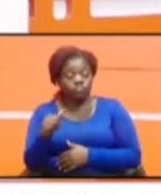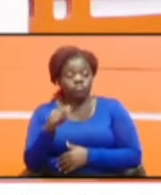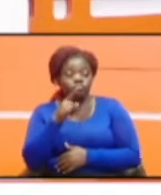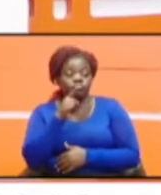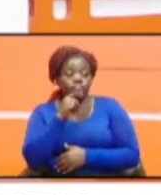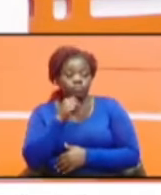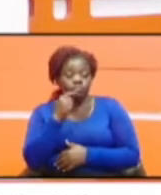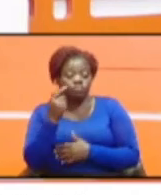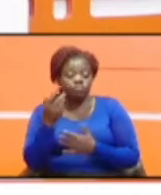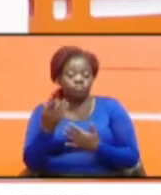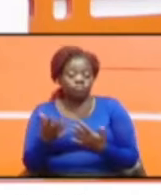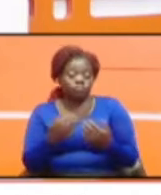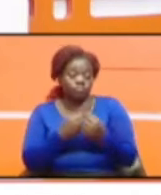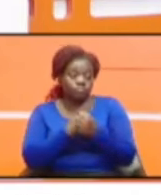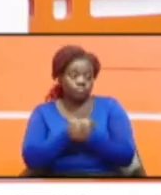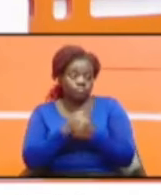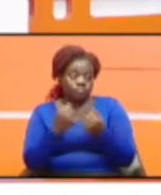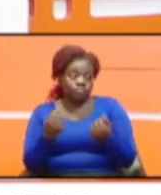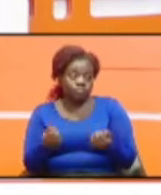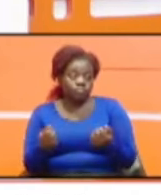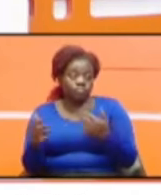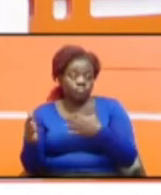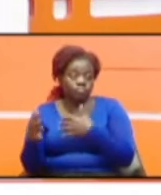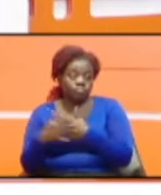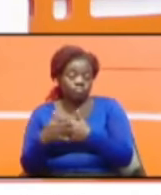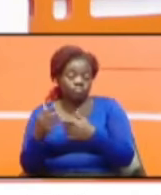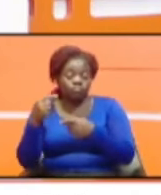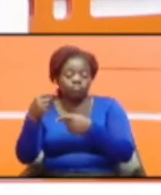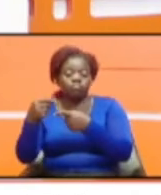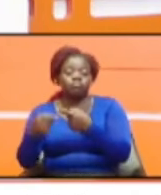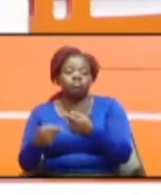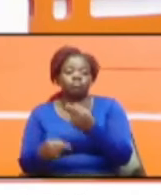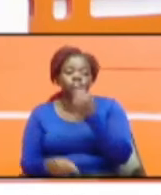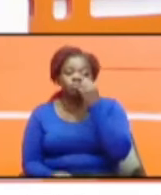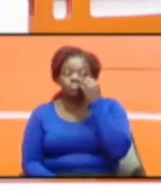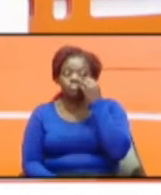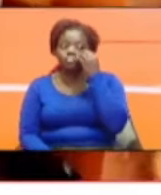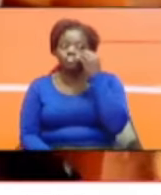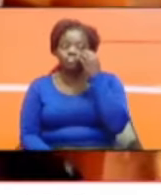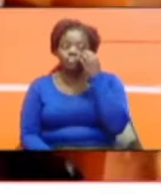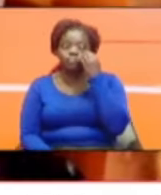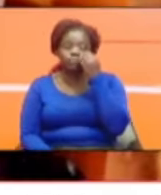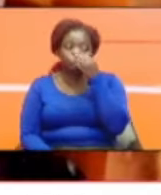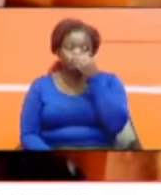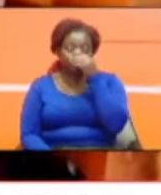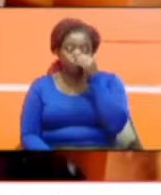abalala bapepeya nabo amulese ku muggalo ye ne yeeyongerayo.